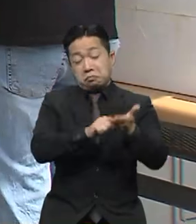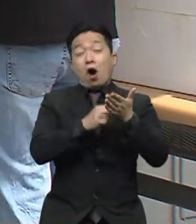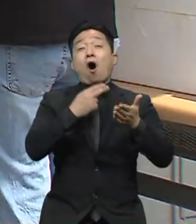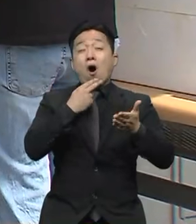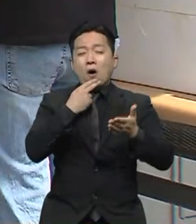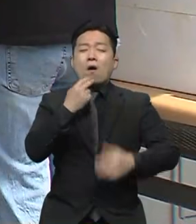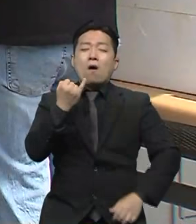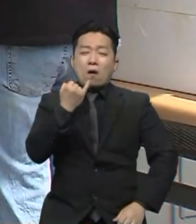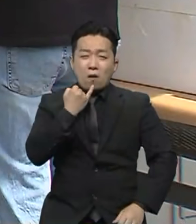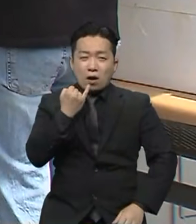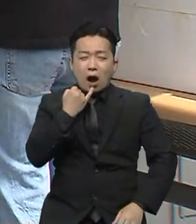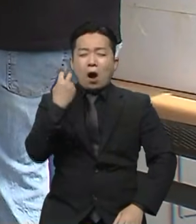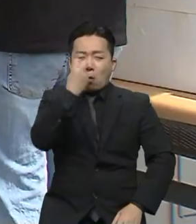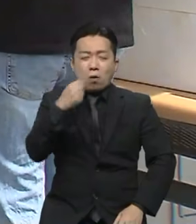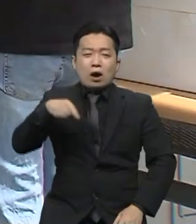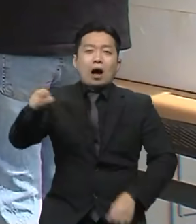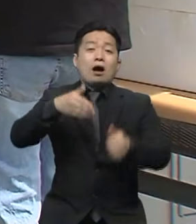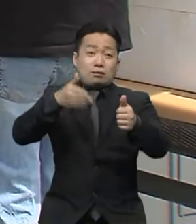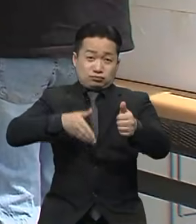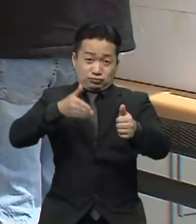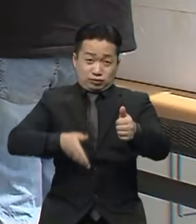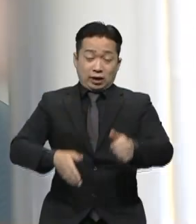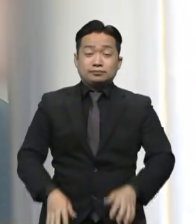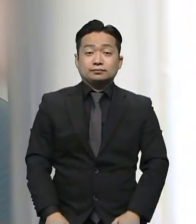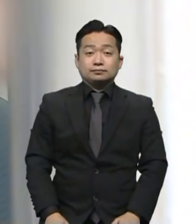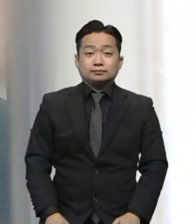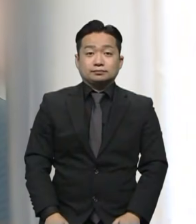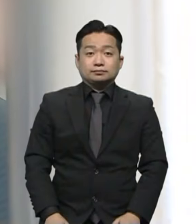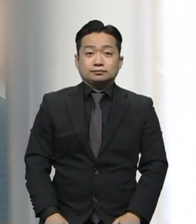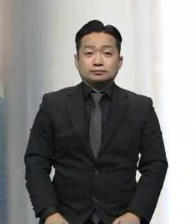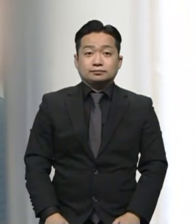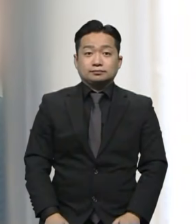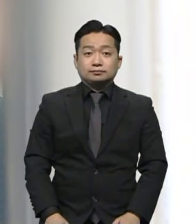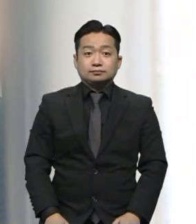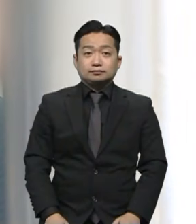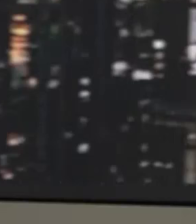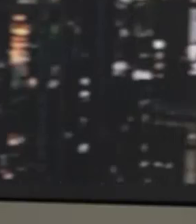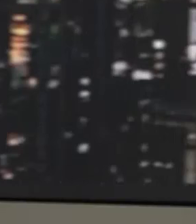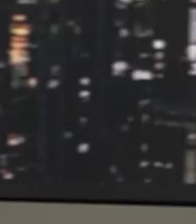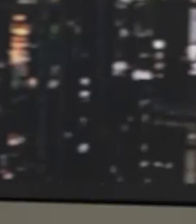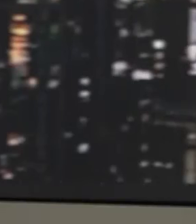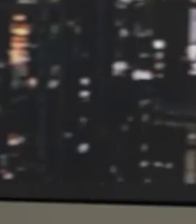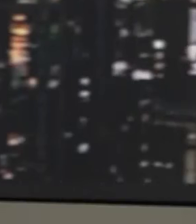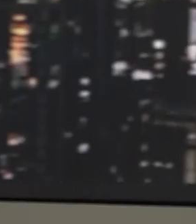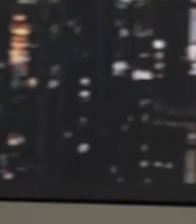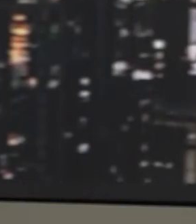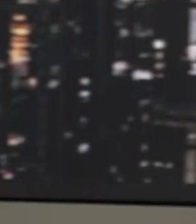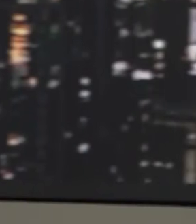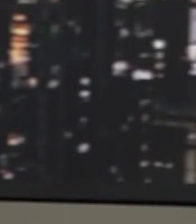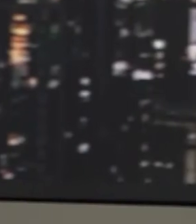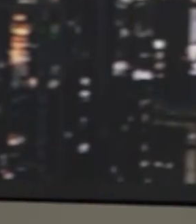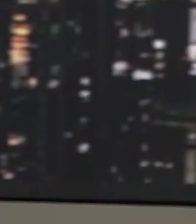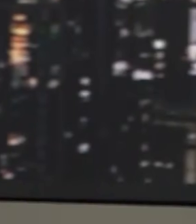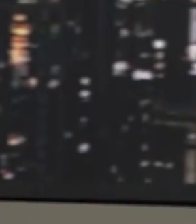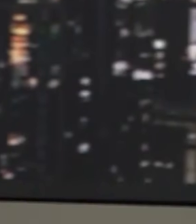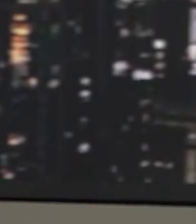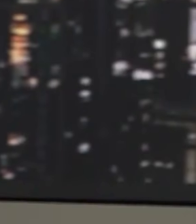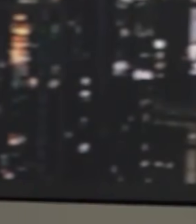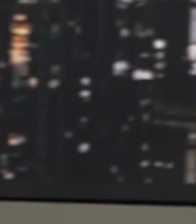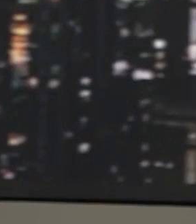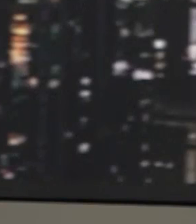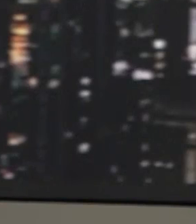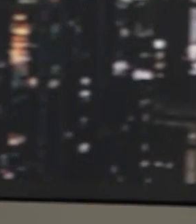검사를 받아달라고 요청했습니다. SBS 이주상입니다. 네, 안녕하십니까. 김현우입니다. 더 많은 뉴스와